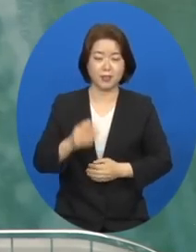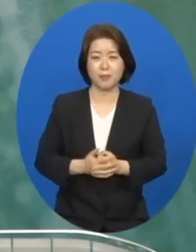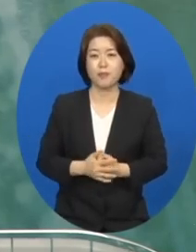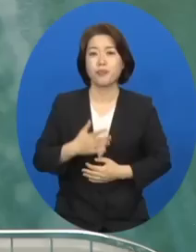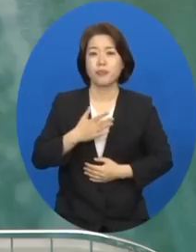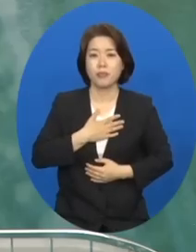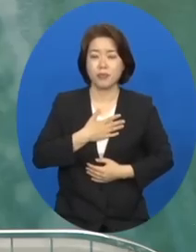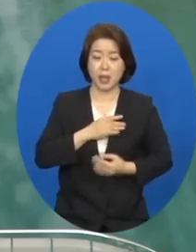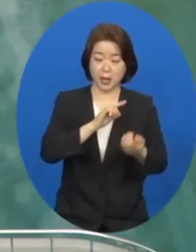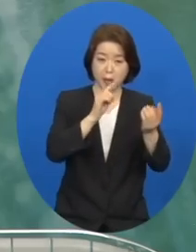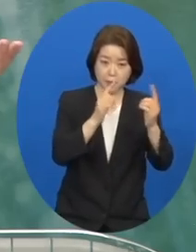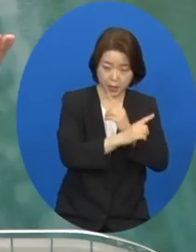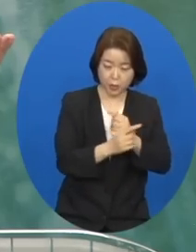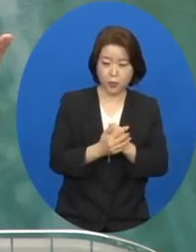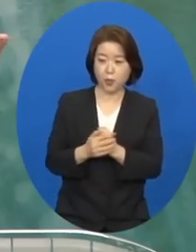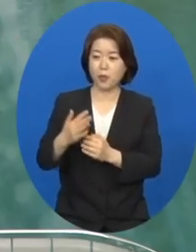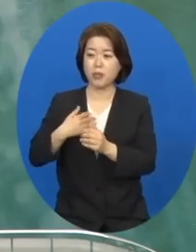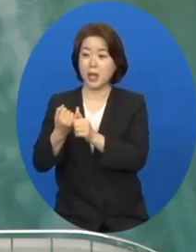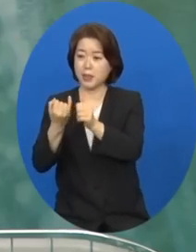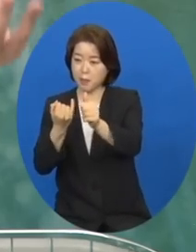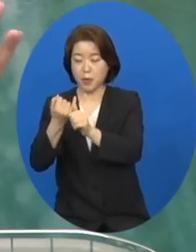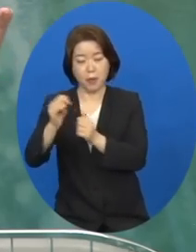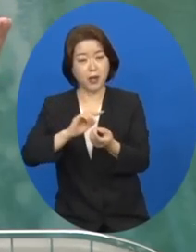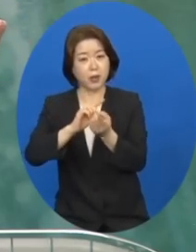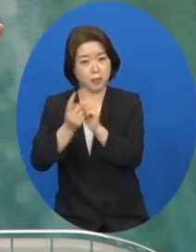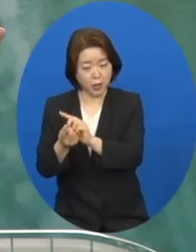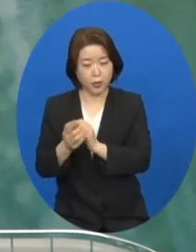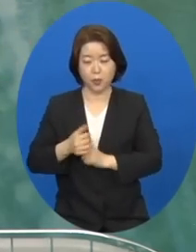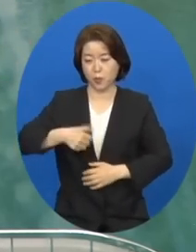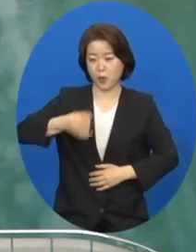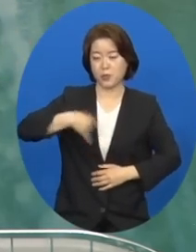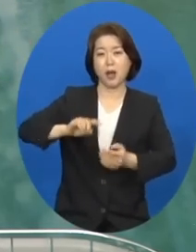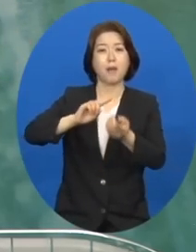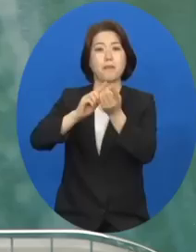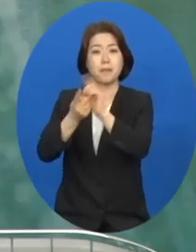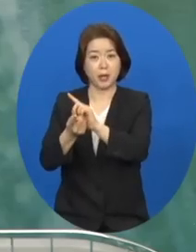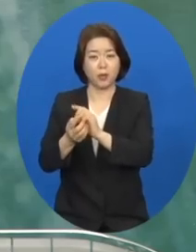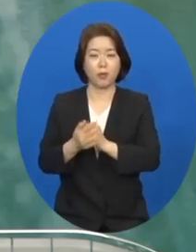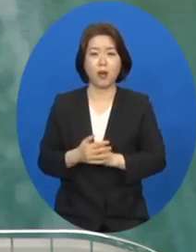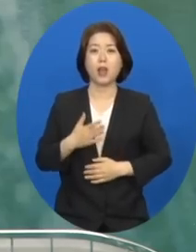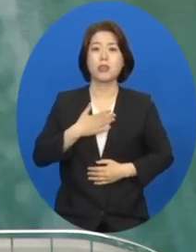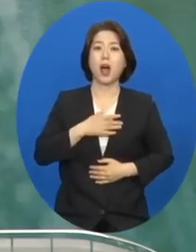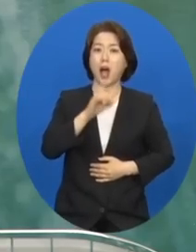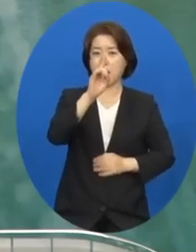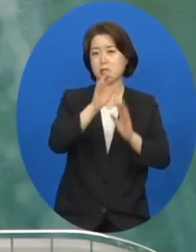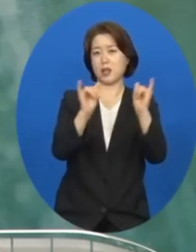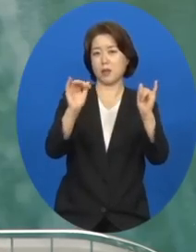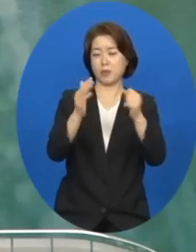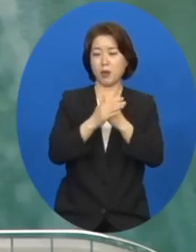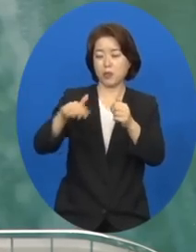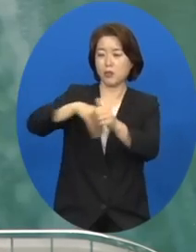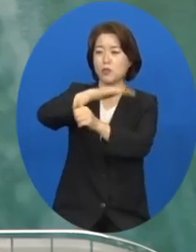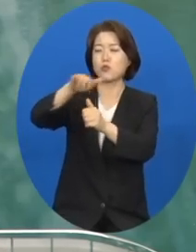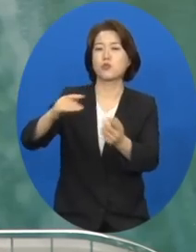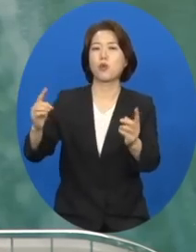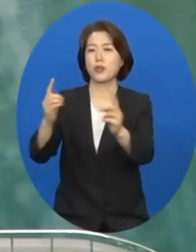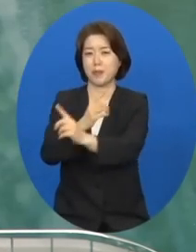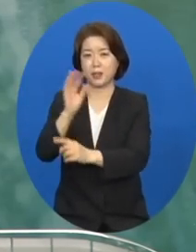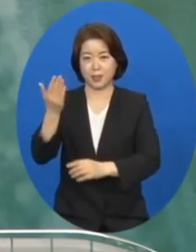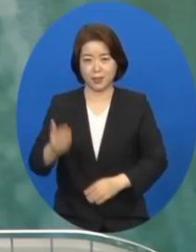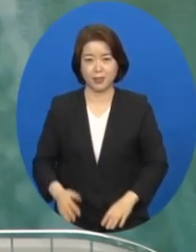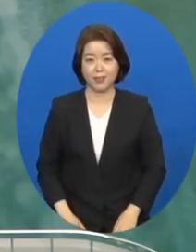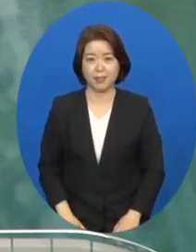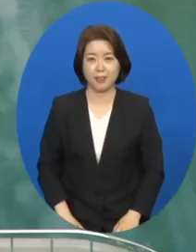내가 바뀌고 배우자가 바뀌고 자녀가 바뀌게 되는 거예요 그 한 사람 때문에 변화가 되는 것입니다 우리가